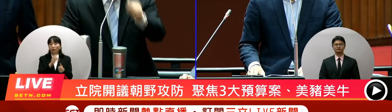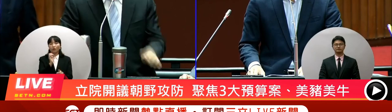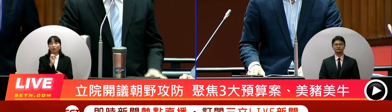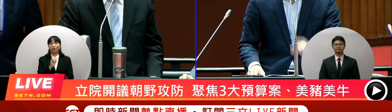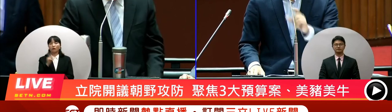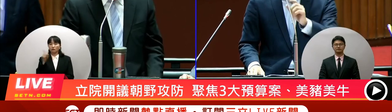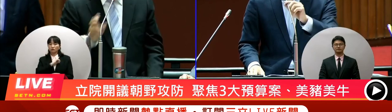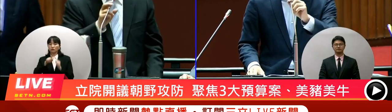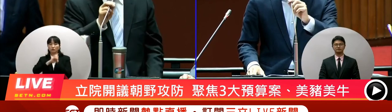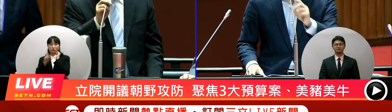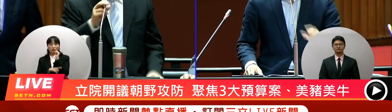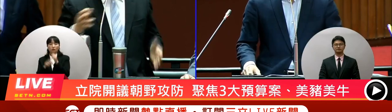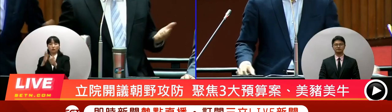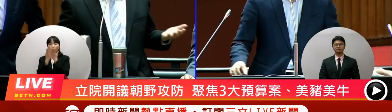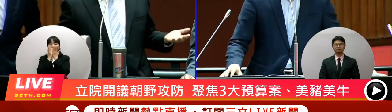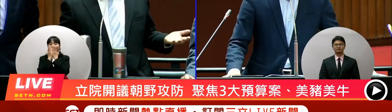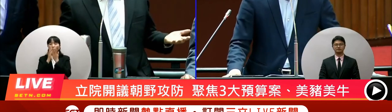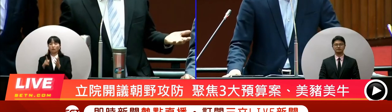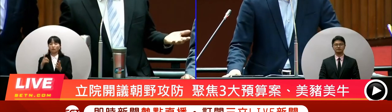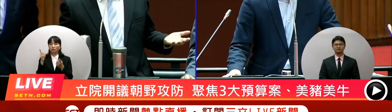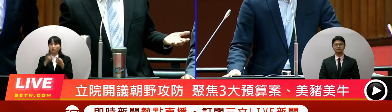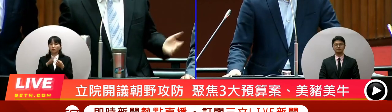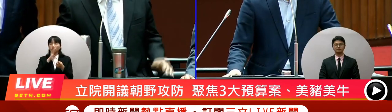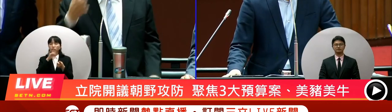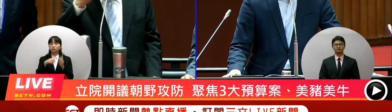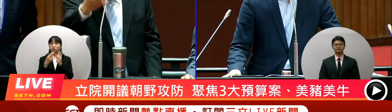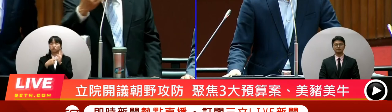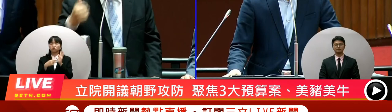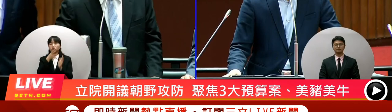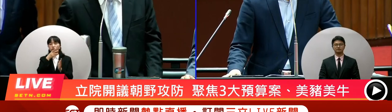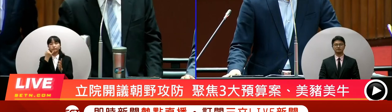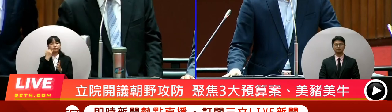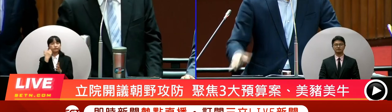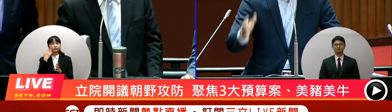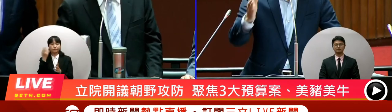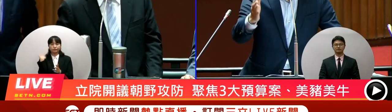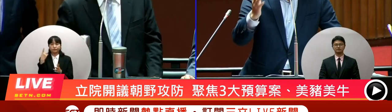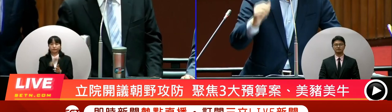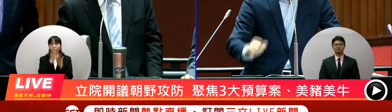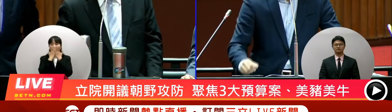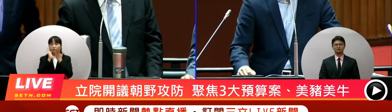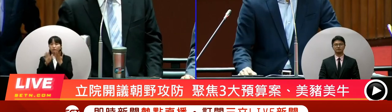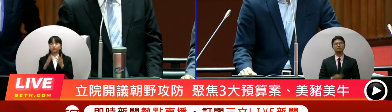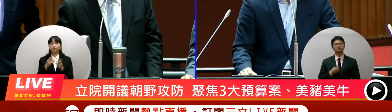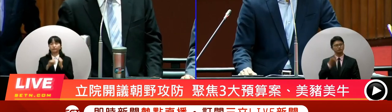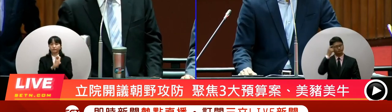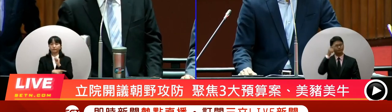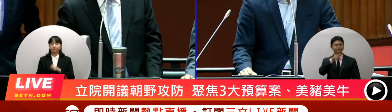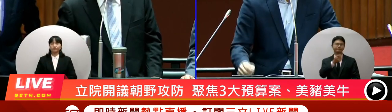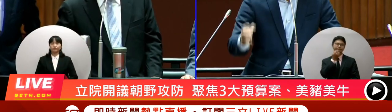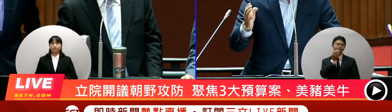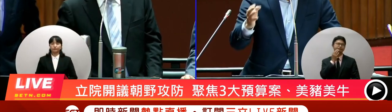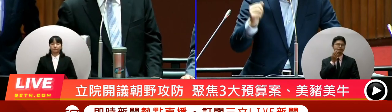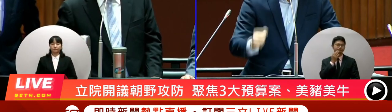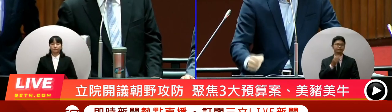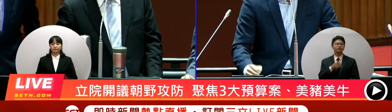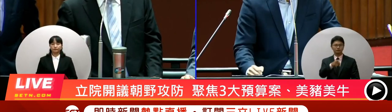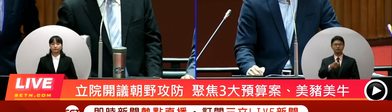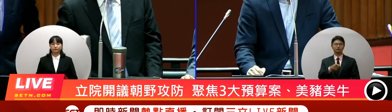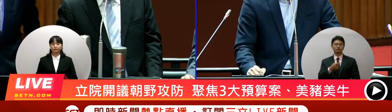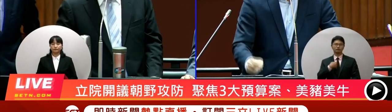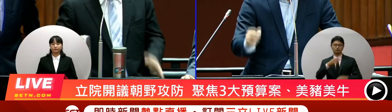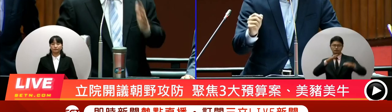你是学法律的，你还用这样讲法，可惜了，你是学法律。 我也很可惜啊，院长，你是我前